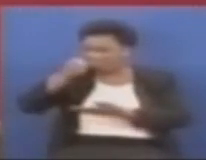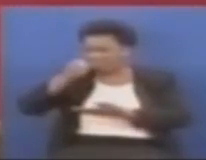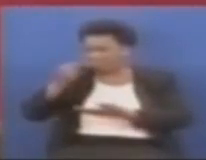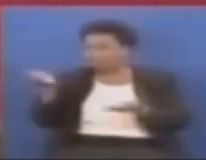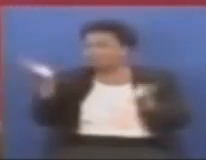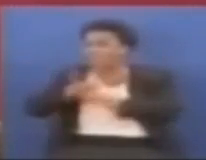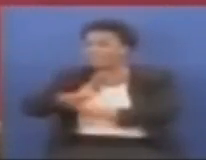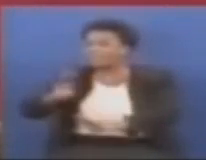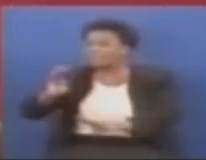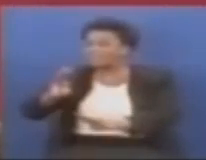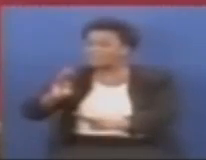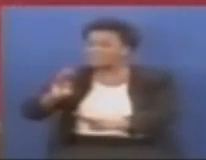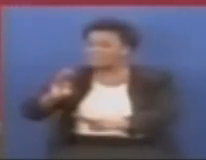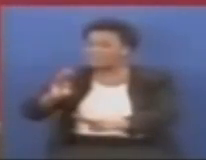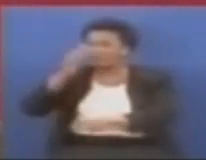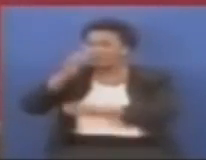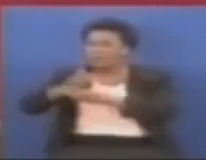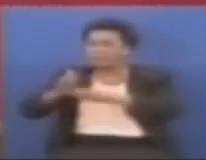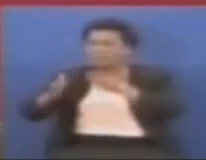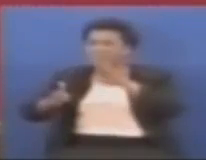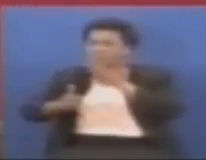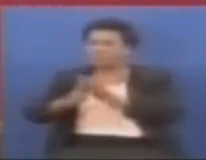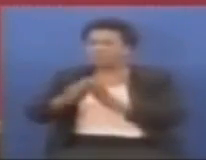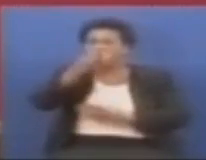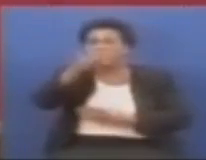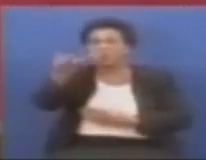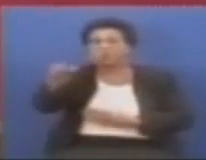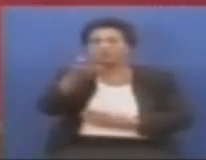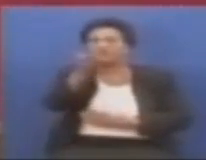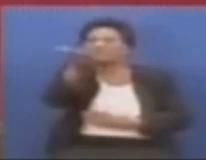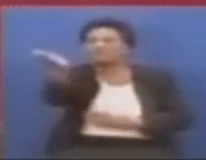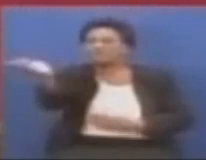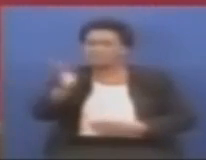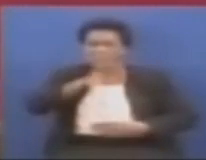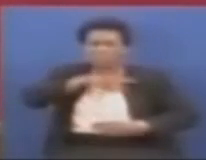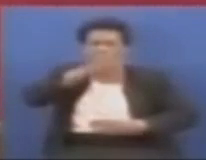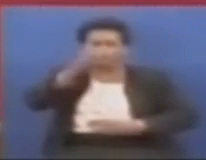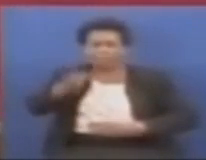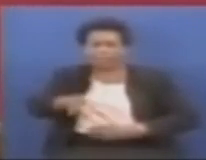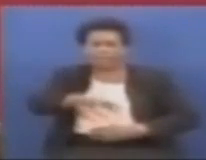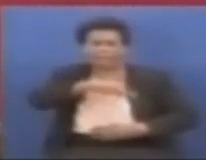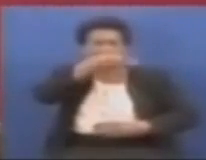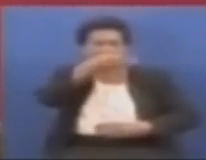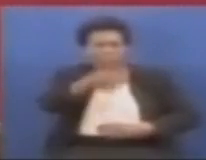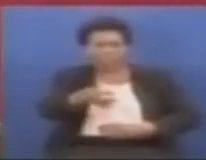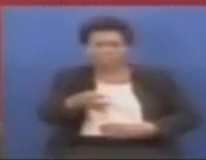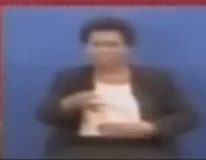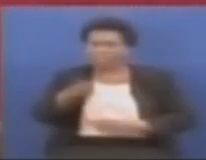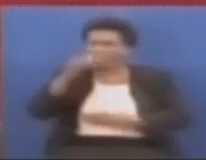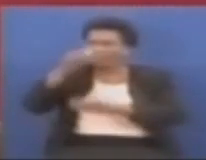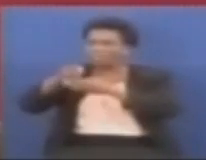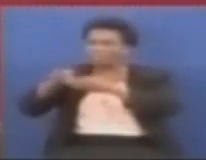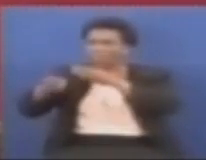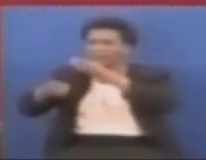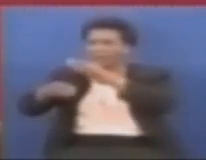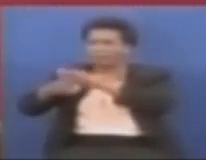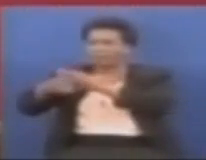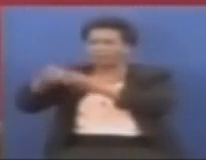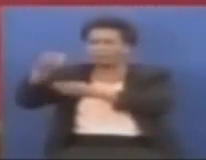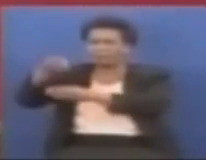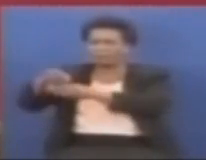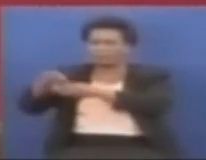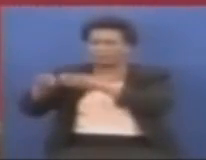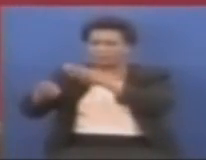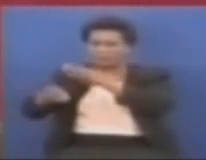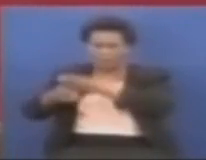ambayo wananchi wametumia nguvu katika kuyajenga. Mheshimiwa Spika, msingi wa majibu